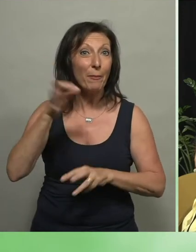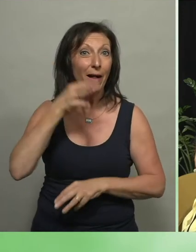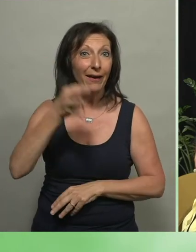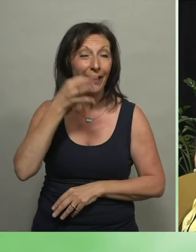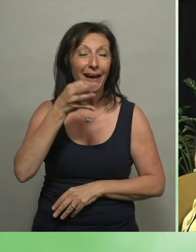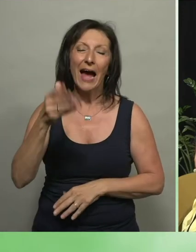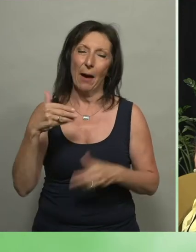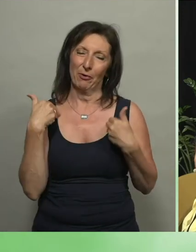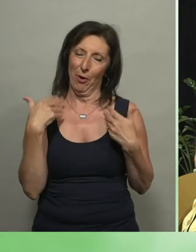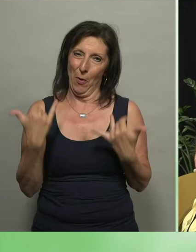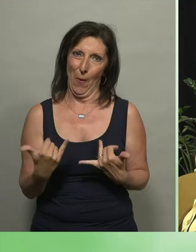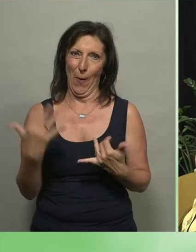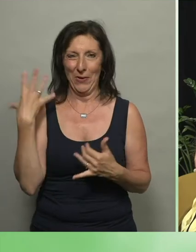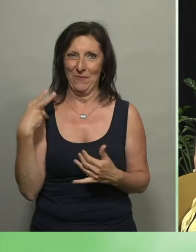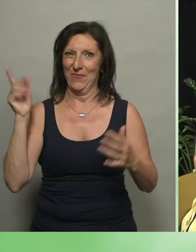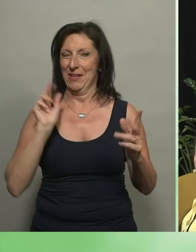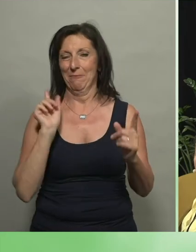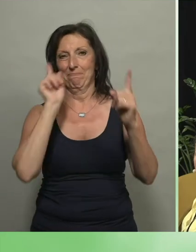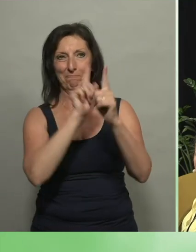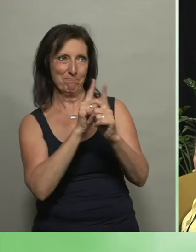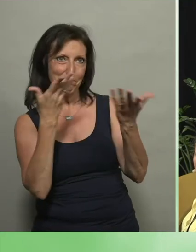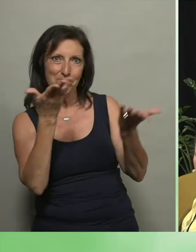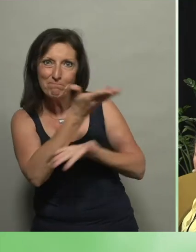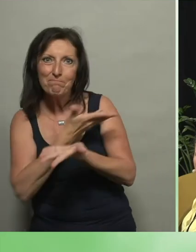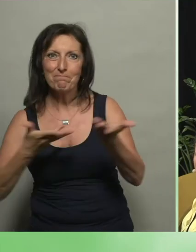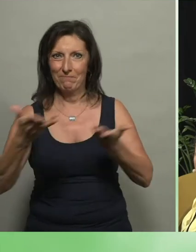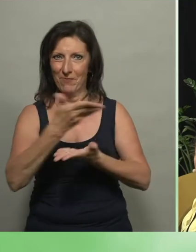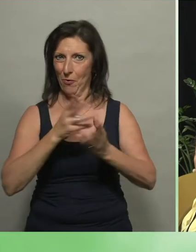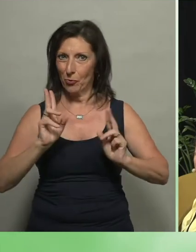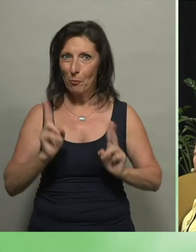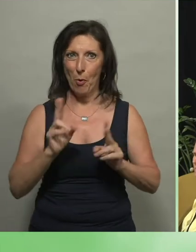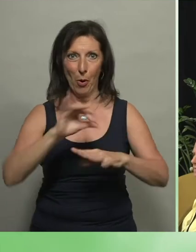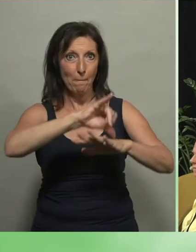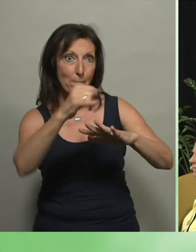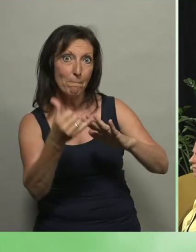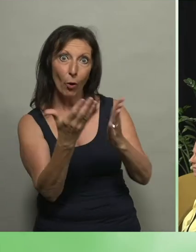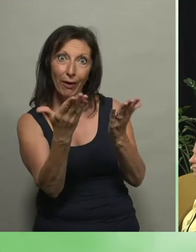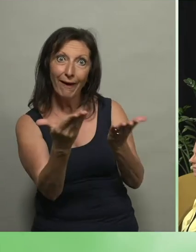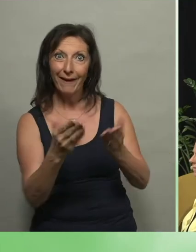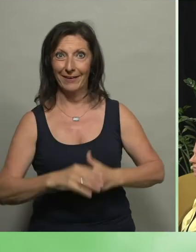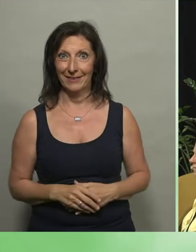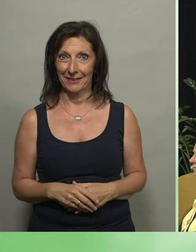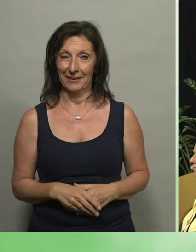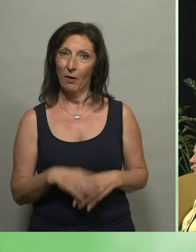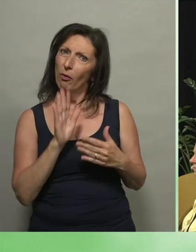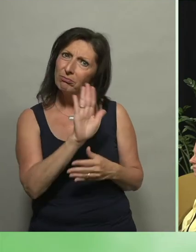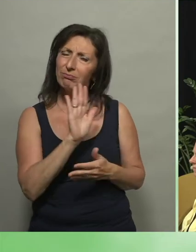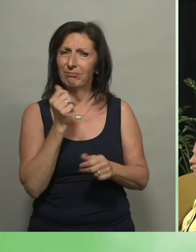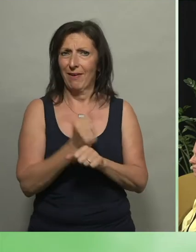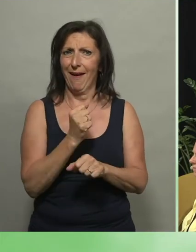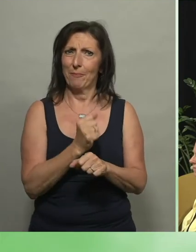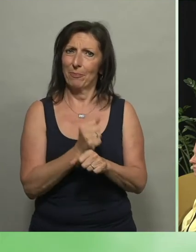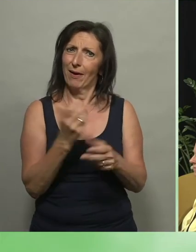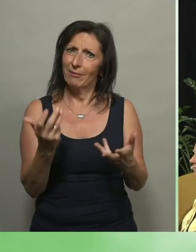es auch heute wieder ein Treffen gibt und die Möglichkeit auch dieses Projekt und diese Arbeit, die hier geleistet